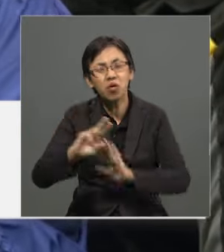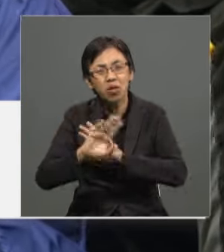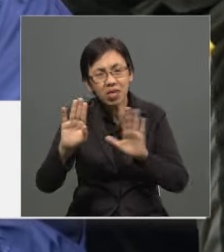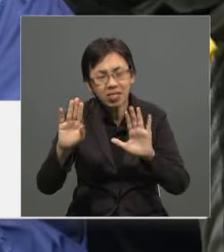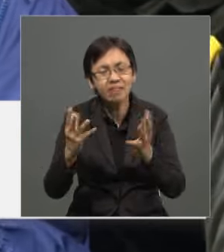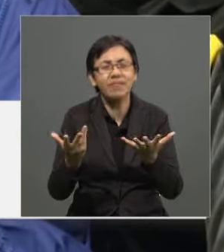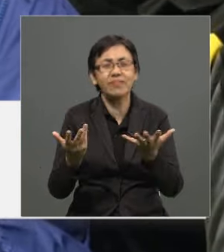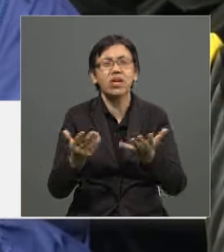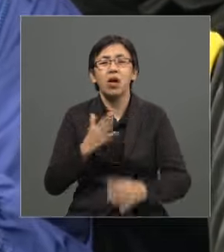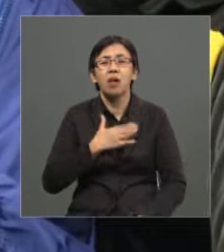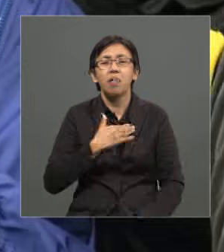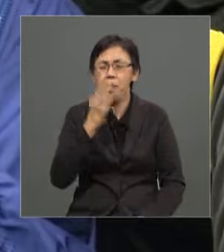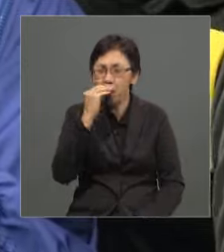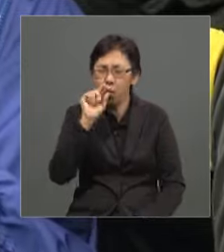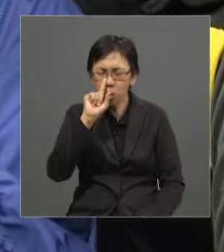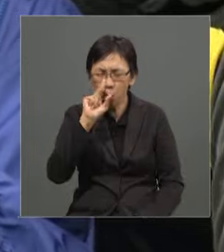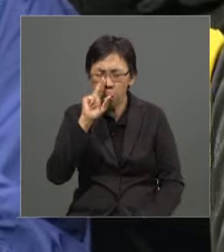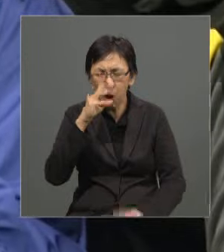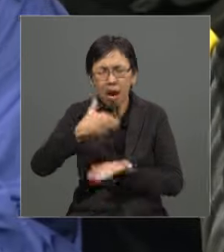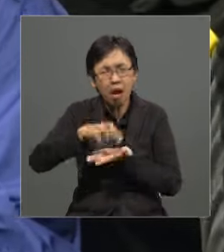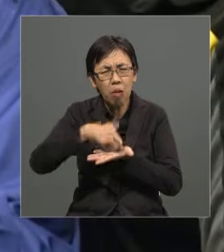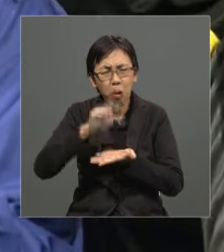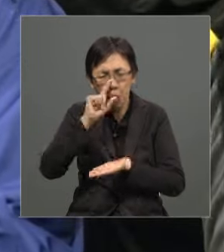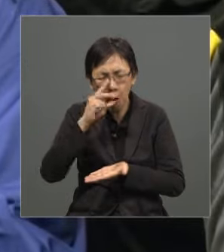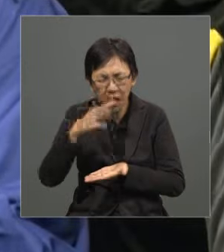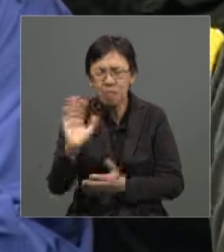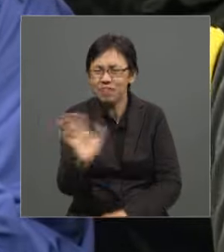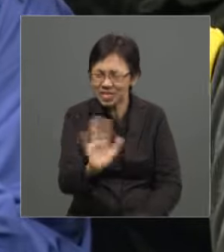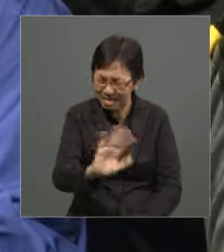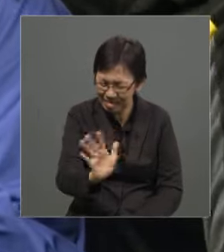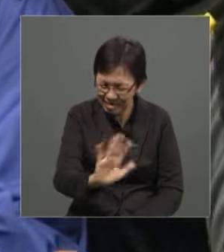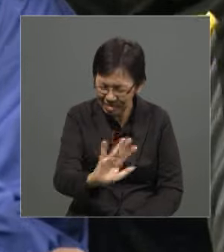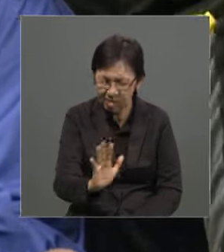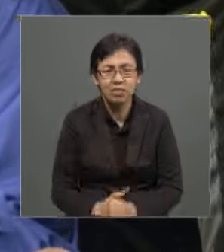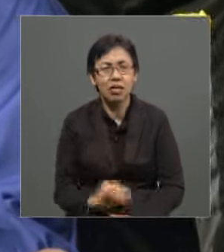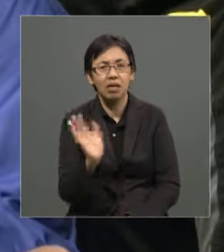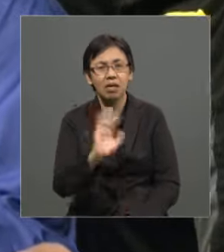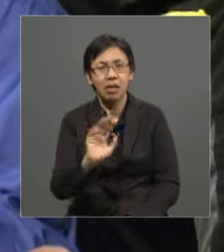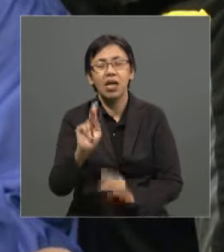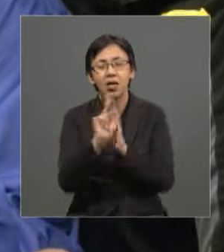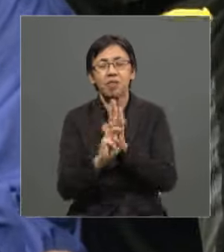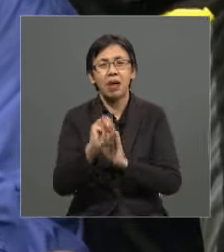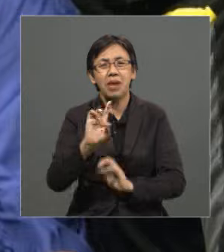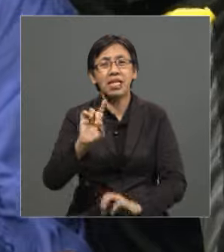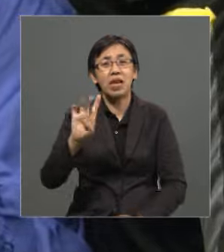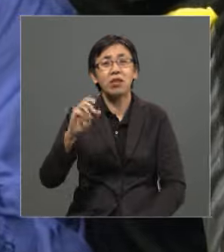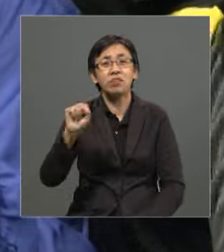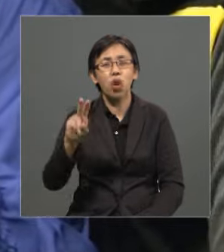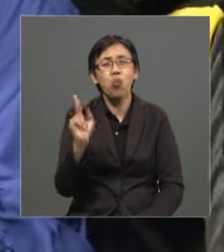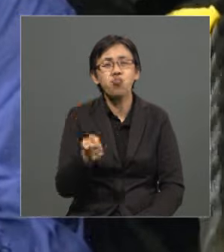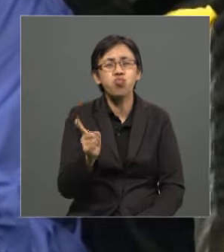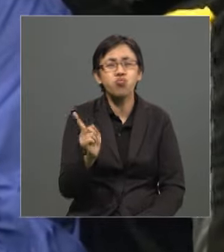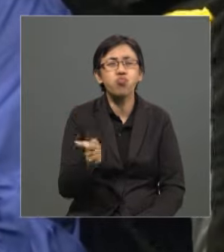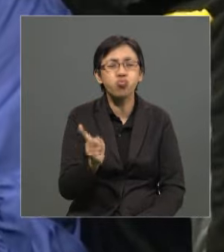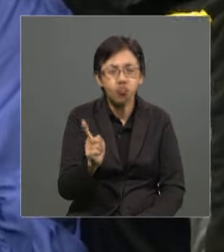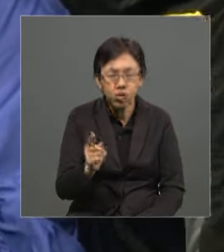ต้นซึ่งผมเรียนหลายครั้งไล้หนแล้วว่ามันไม่ใช่นะนะมาตรานี้ยังมีอยู่เหมือนเดิมเพียง